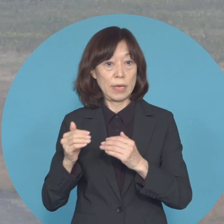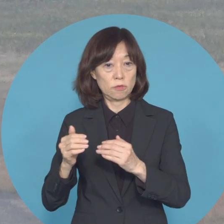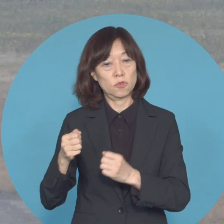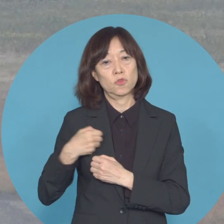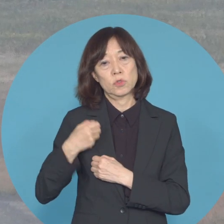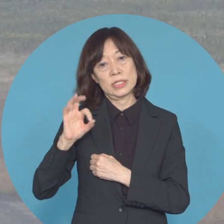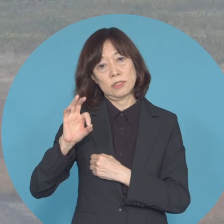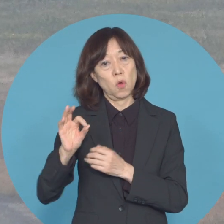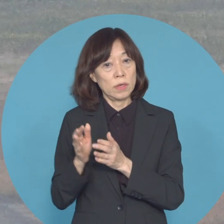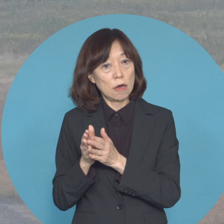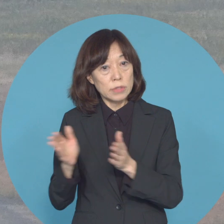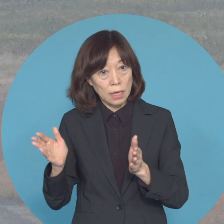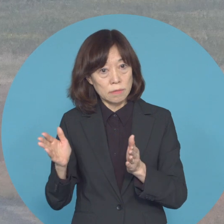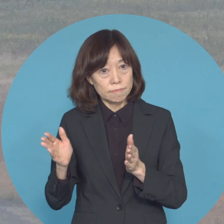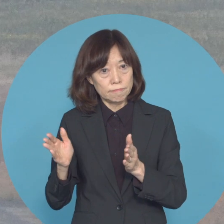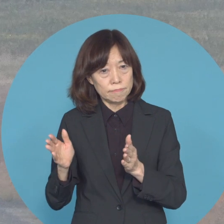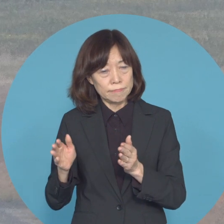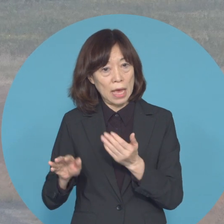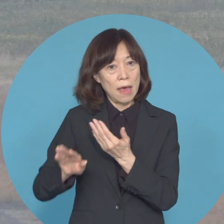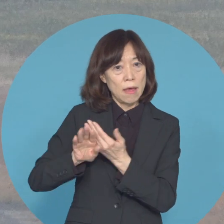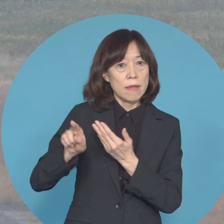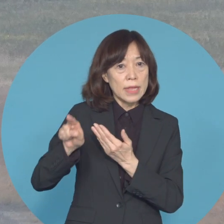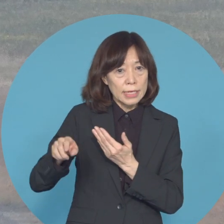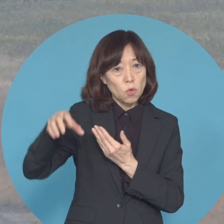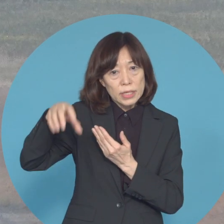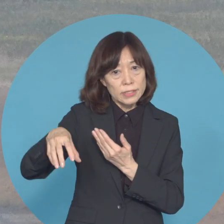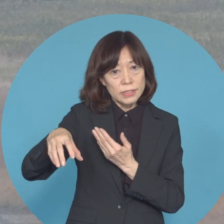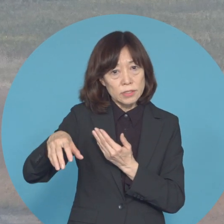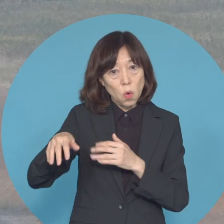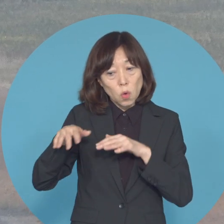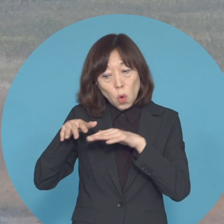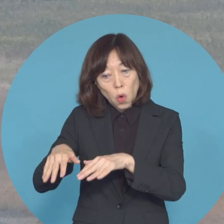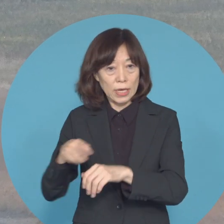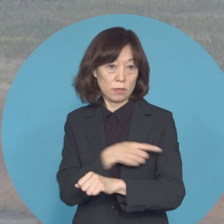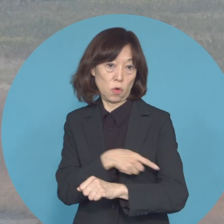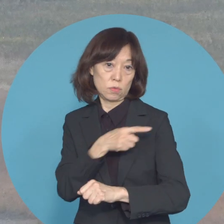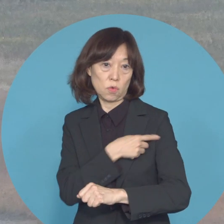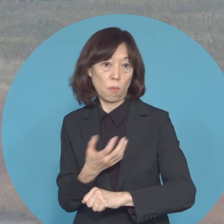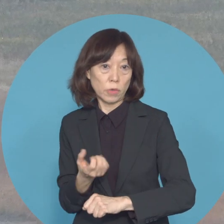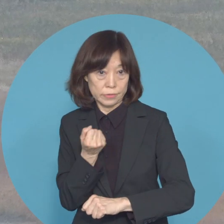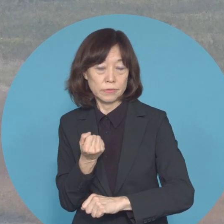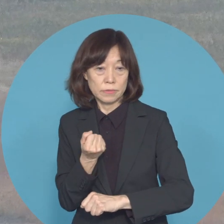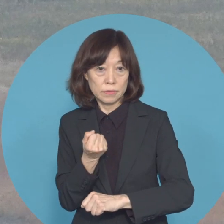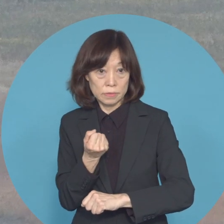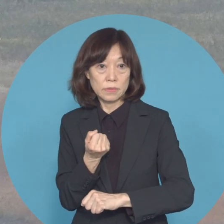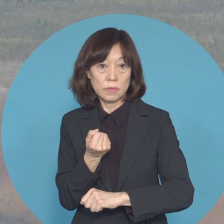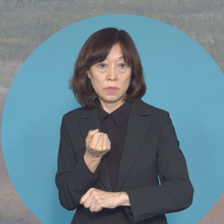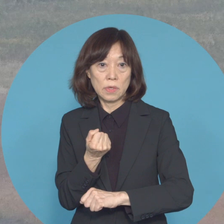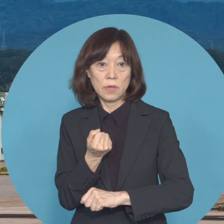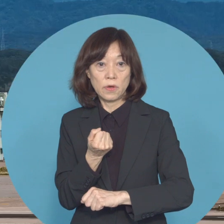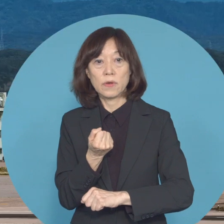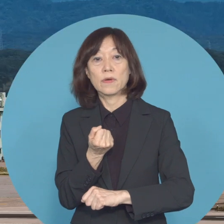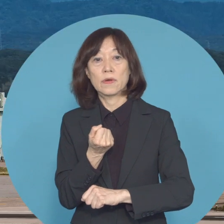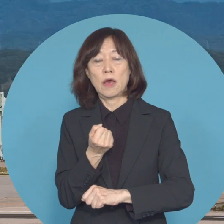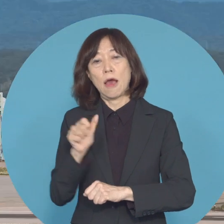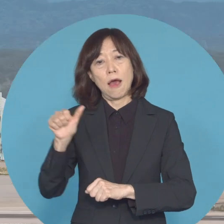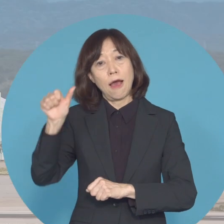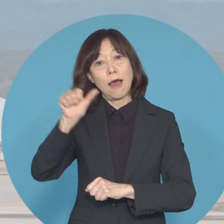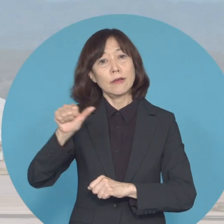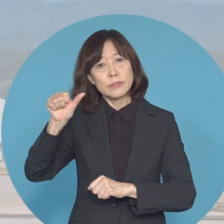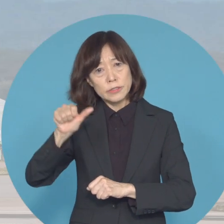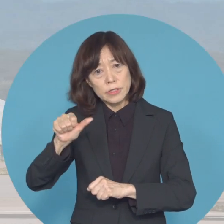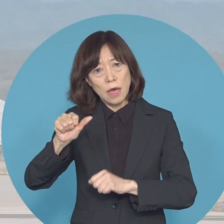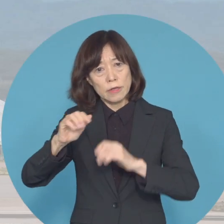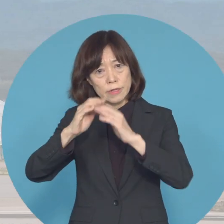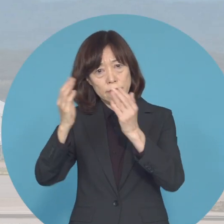軍事費の拡大は、敵の基地を攻撃する能力を持つというものです。ア